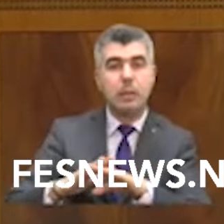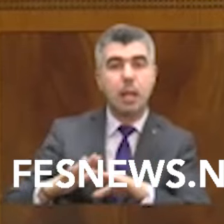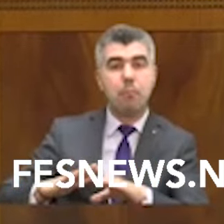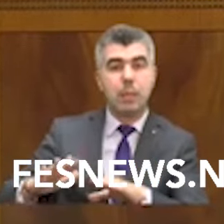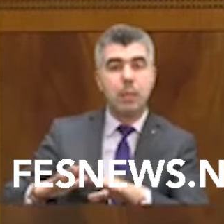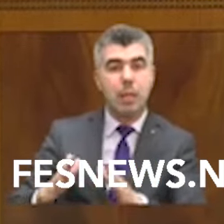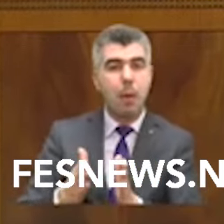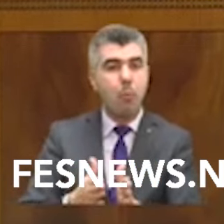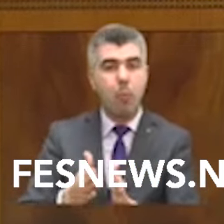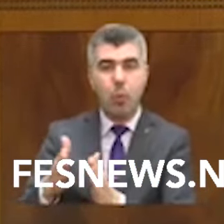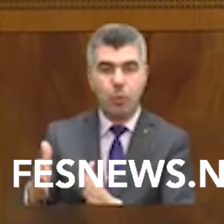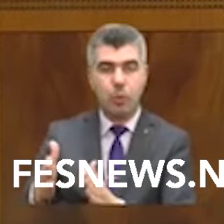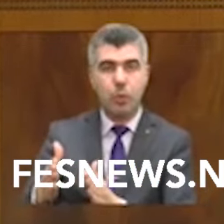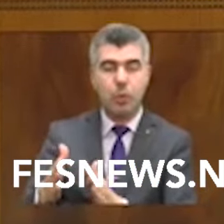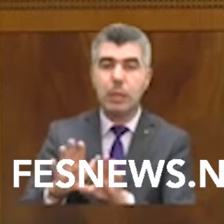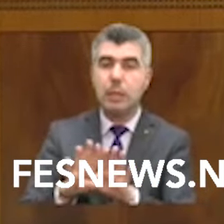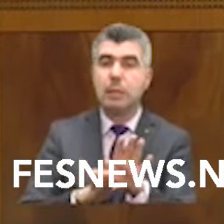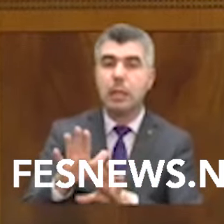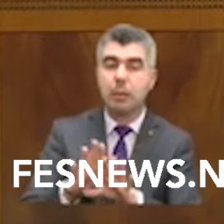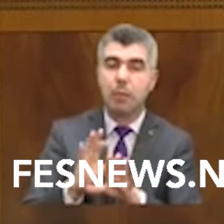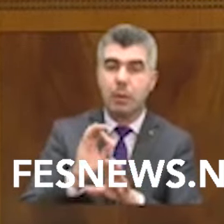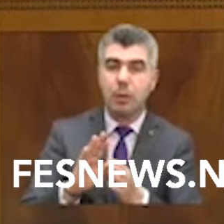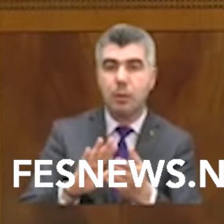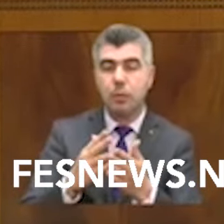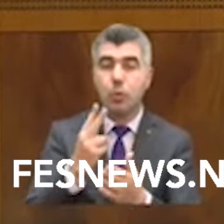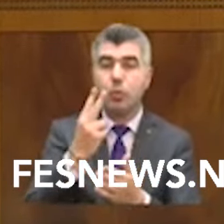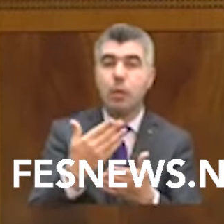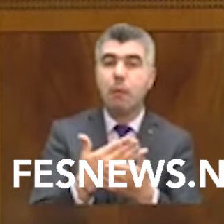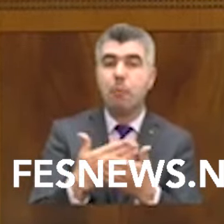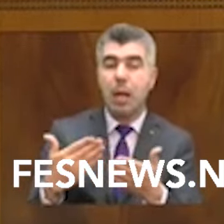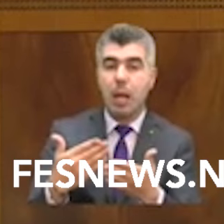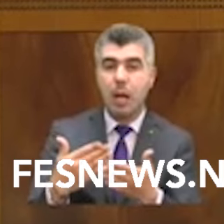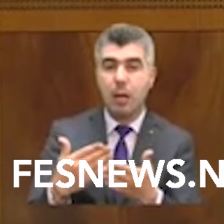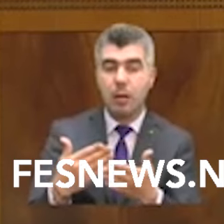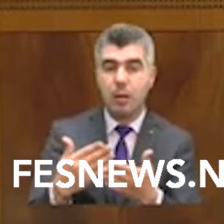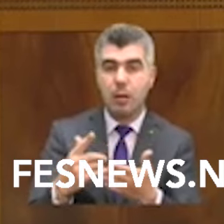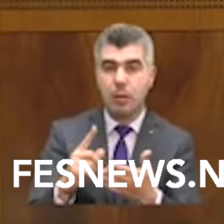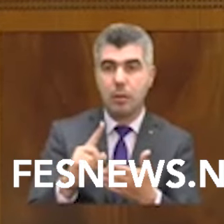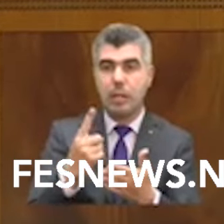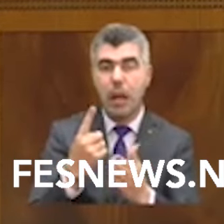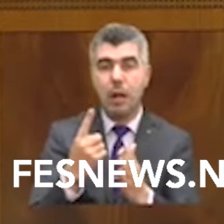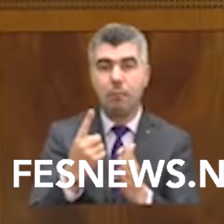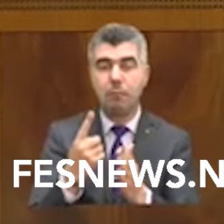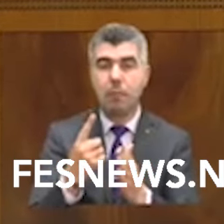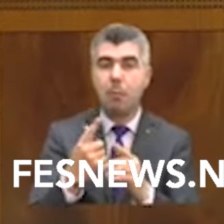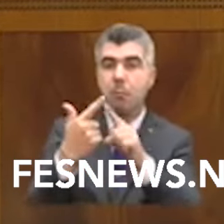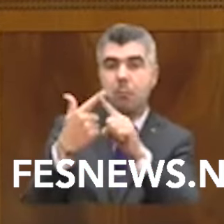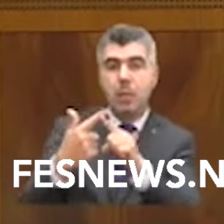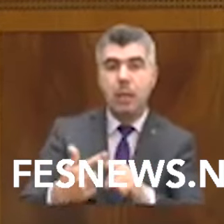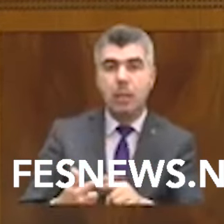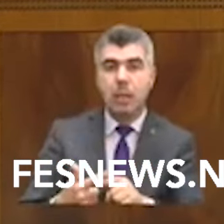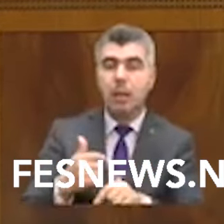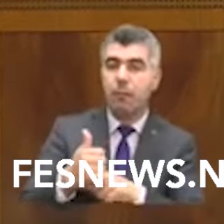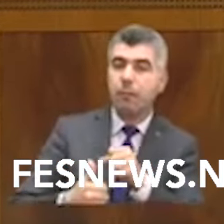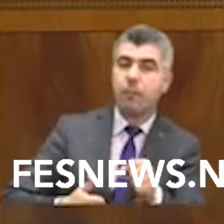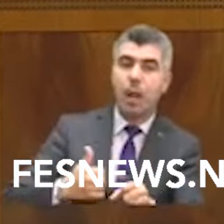لوحده يدبر ما يتجاوز 2.5 مليار ديال الدرهم كميزانية استثمار